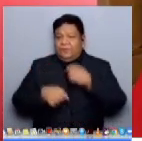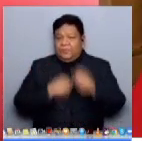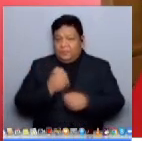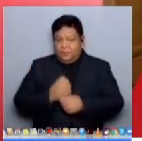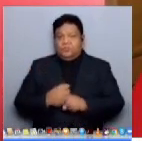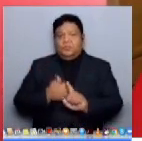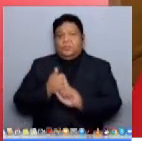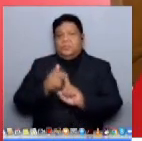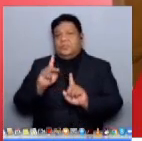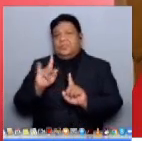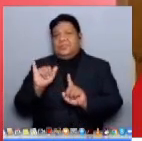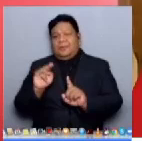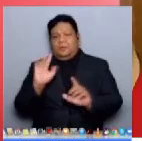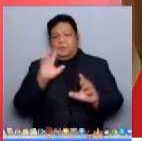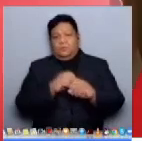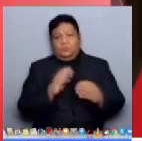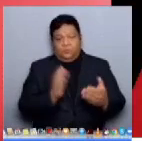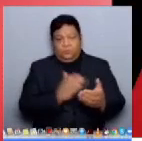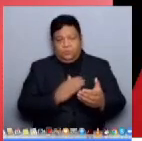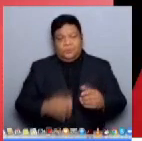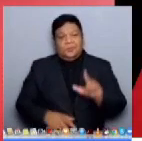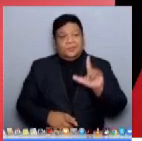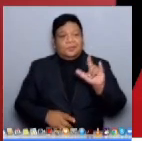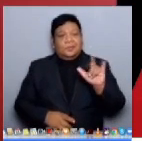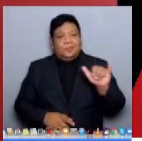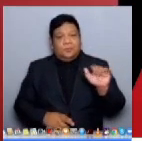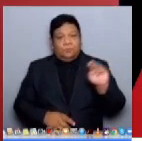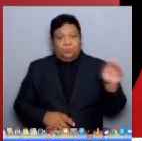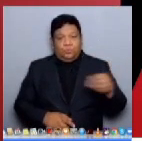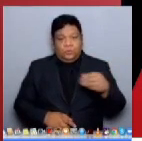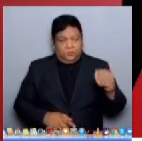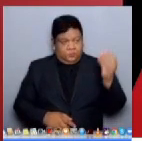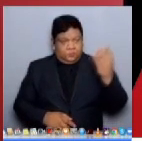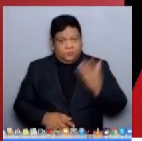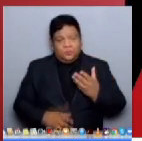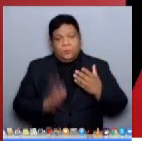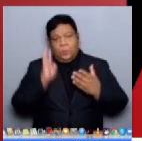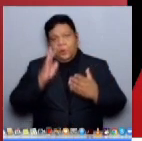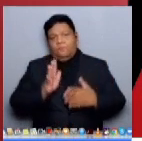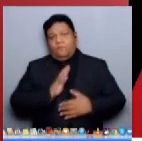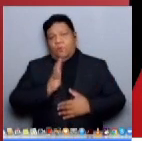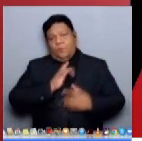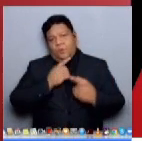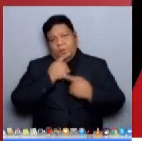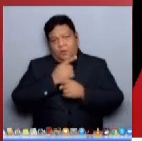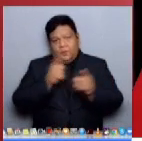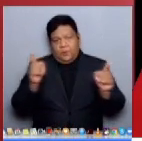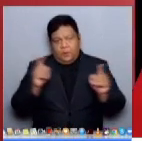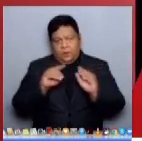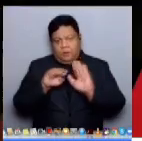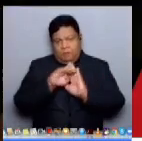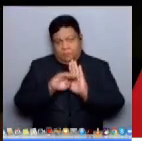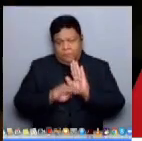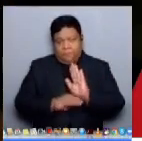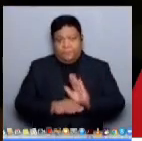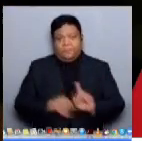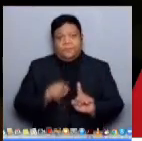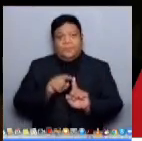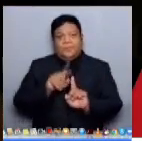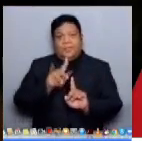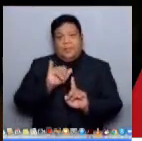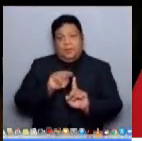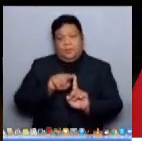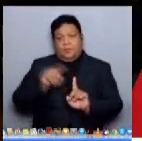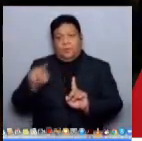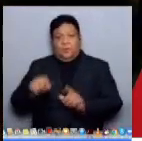Lily Music sa GMA News Online na maglalabas sila ng official statement tungkol dito. Ayon naman sa asawa ni Kian na si Chino Ortaleza, ito ay